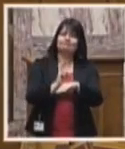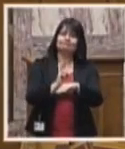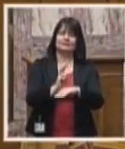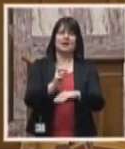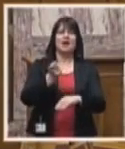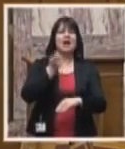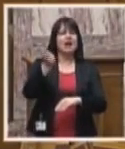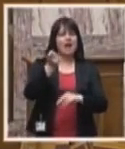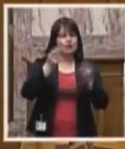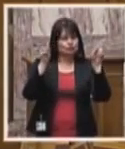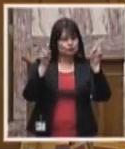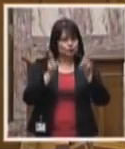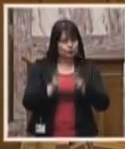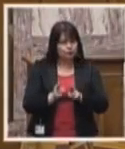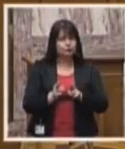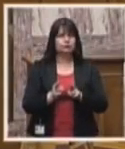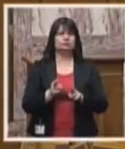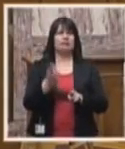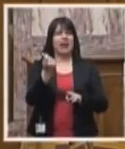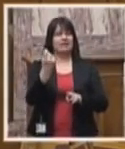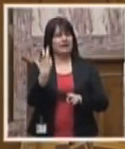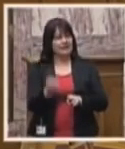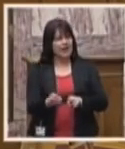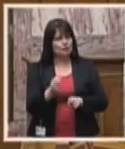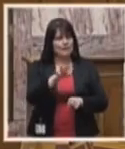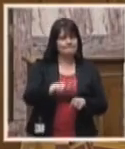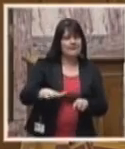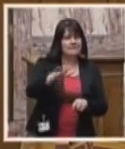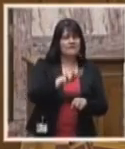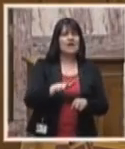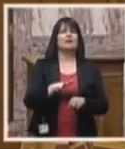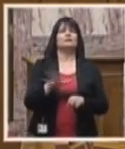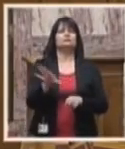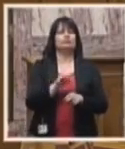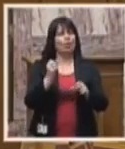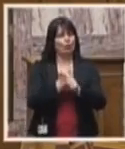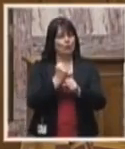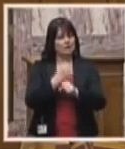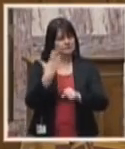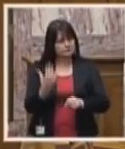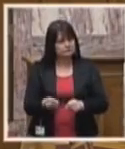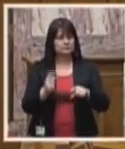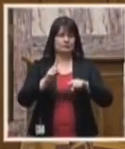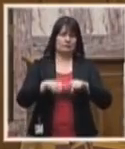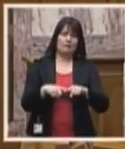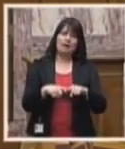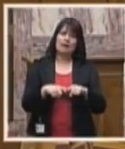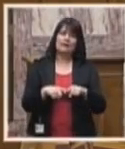χρέος, θα φέρει πλούτο στην περιφέρεια, θα εγγυηθεί δουλειές για την Ελλάδα, αλλά